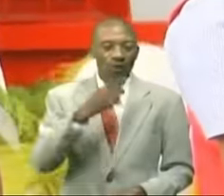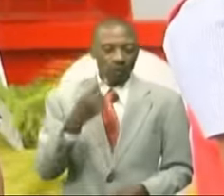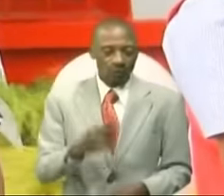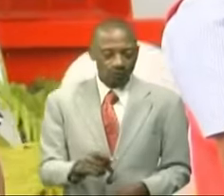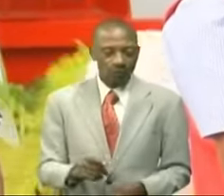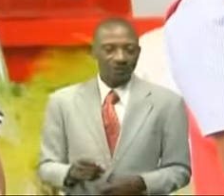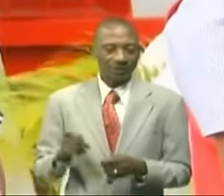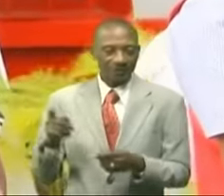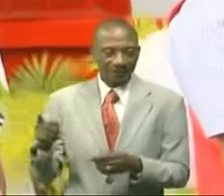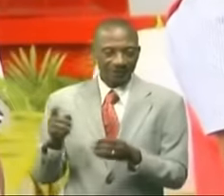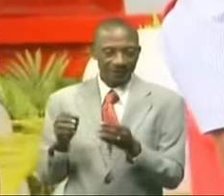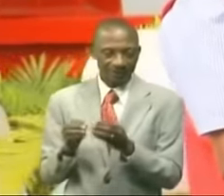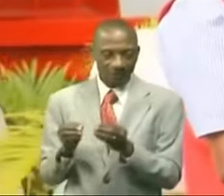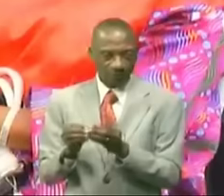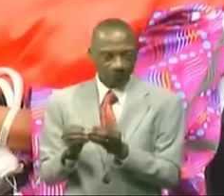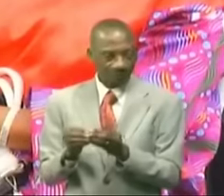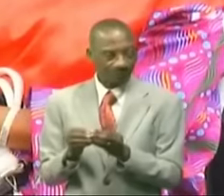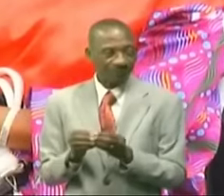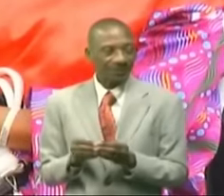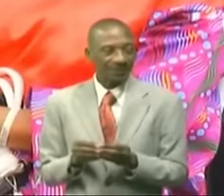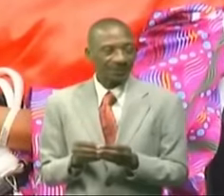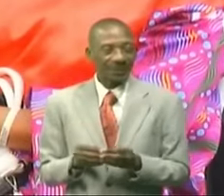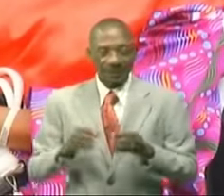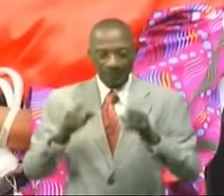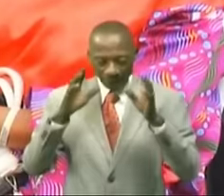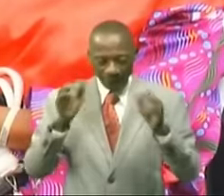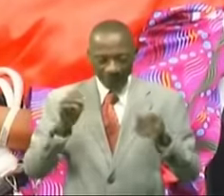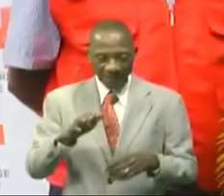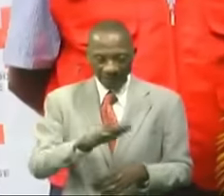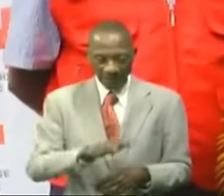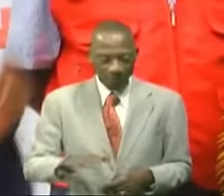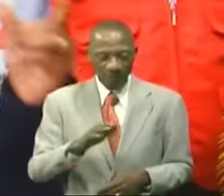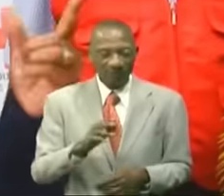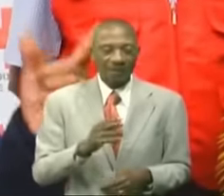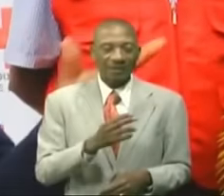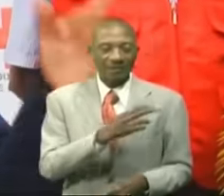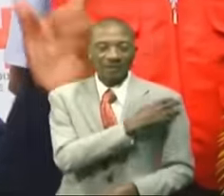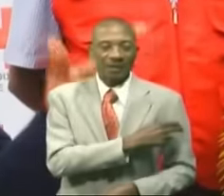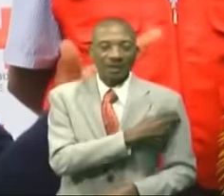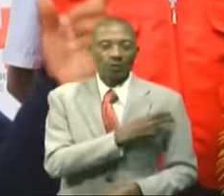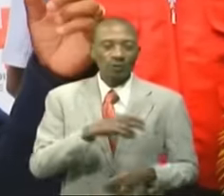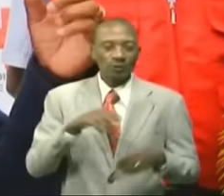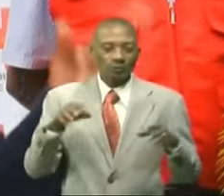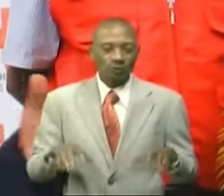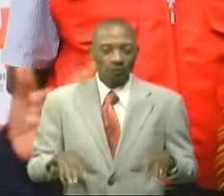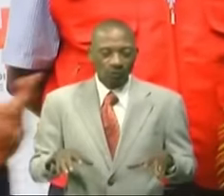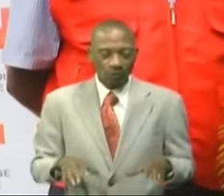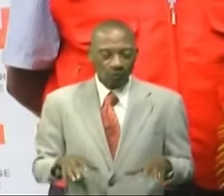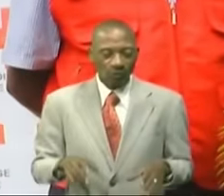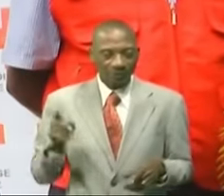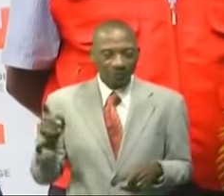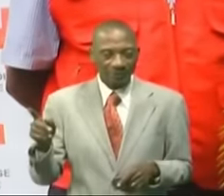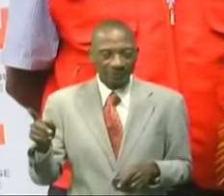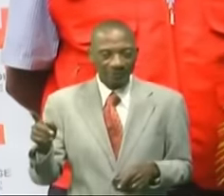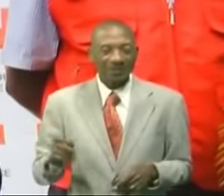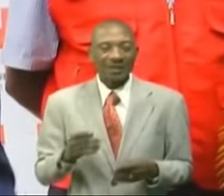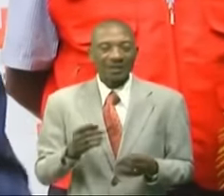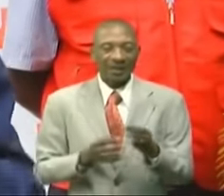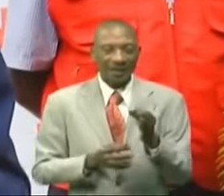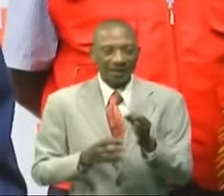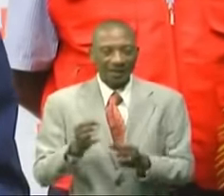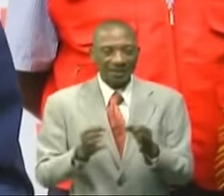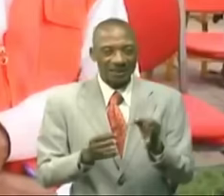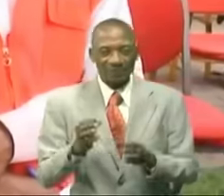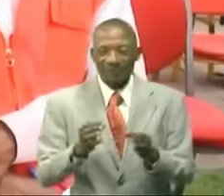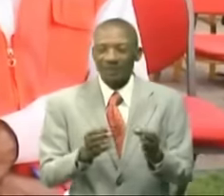de présentation, le président national de la Croix-Rouge RDC, Grégoire Matesso, a souligné